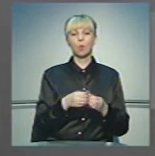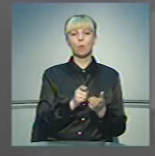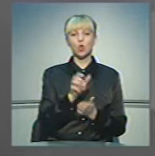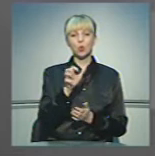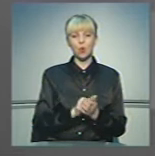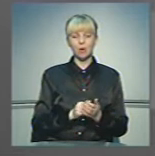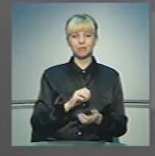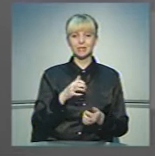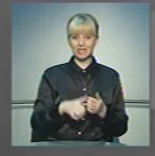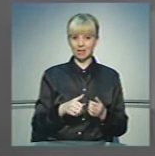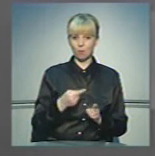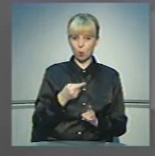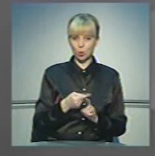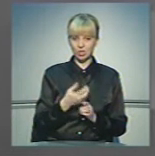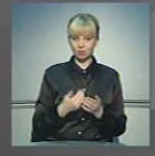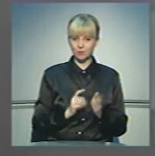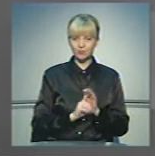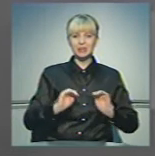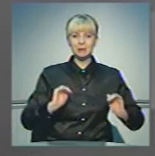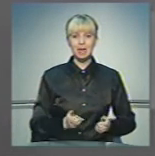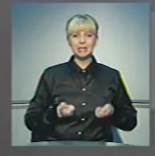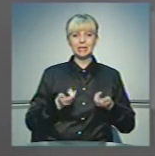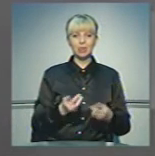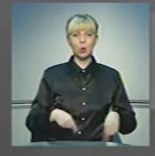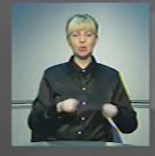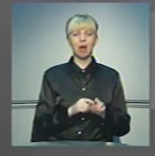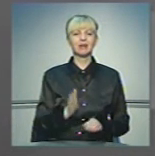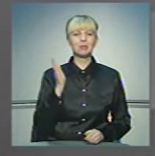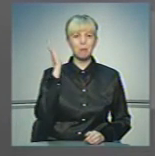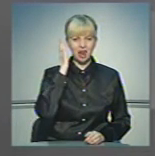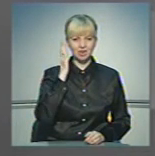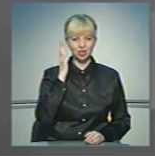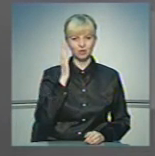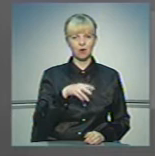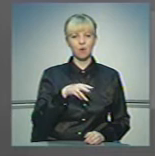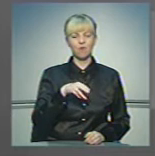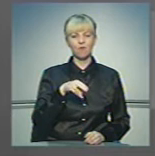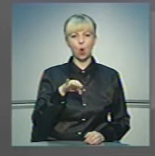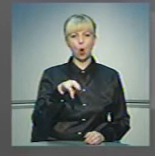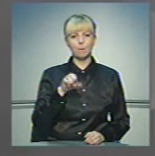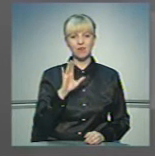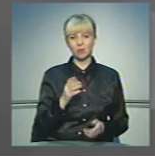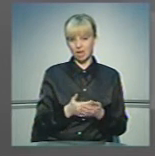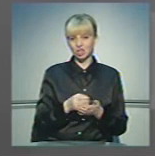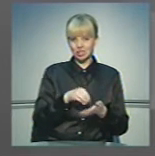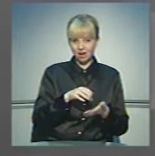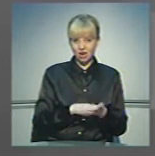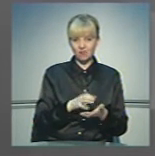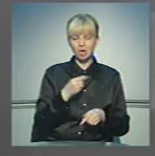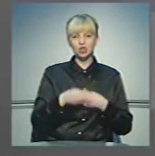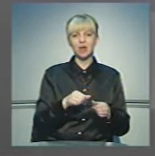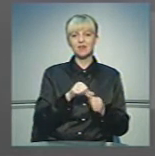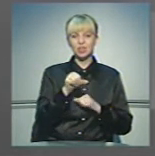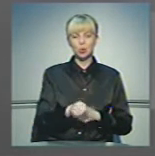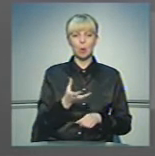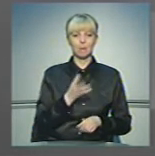Серед позитивів нововведення – зменшення кількості так званих сплячих ФОПів, які наче зареєстровані, але через